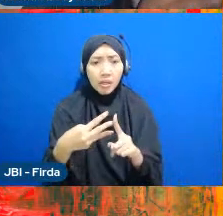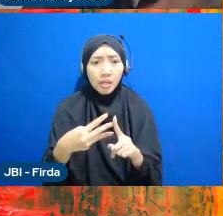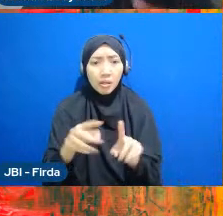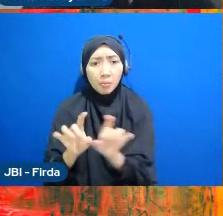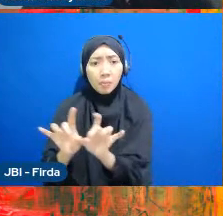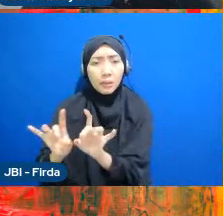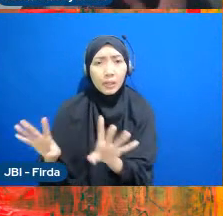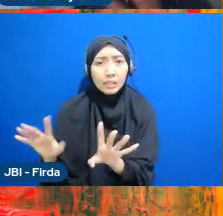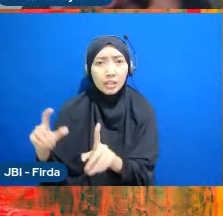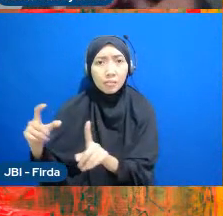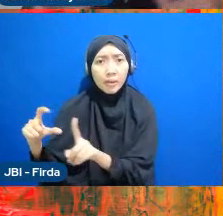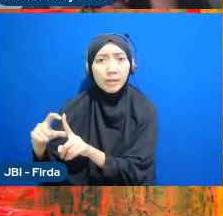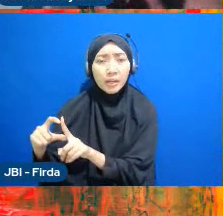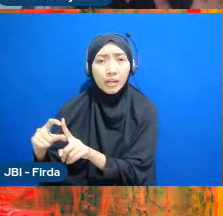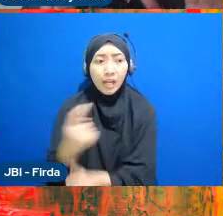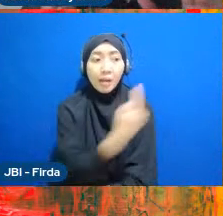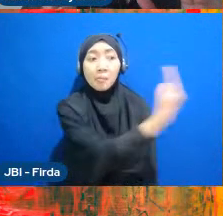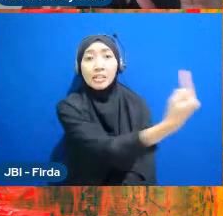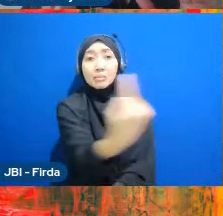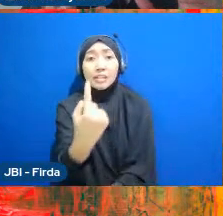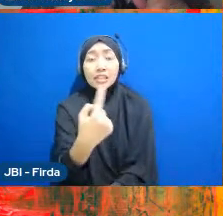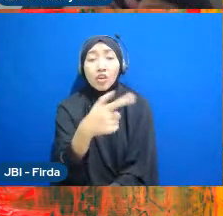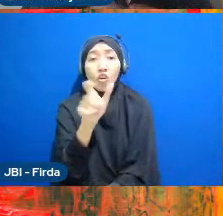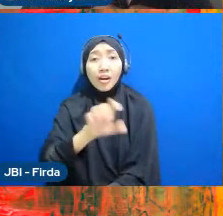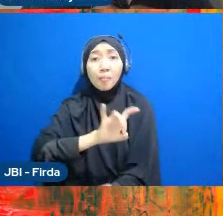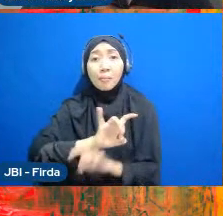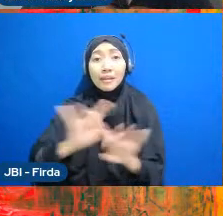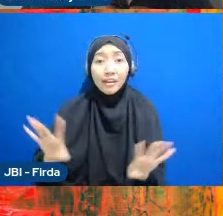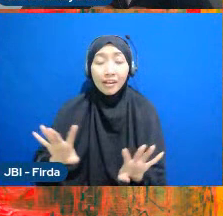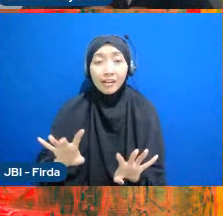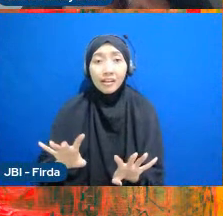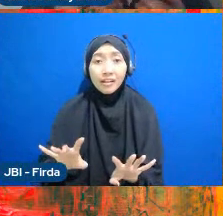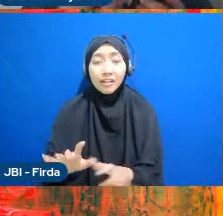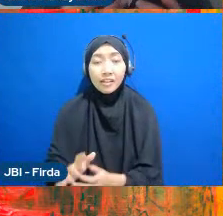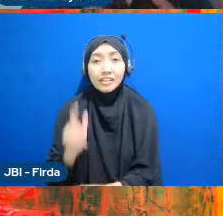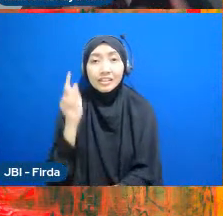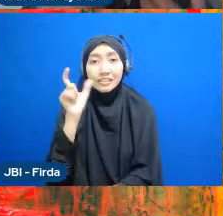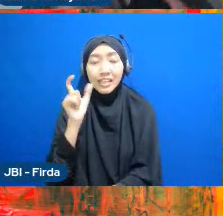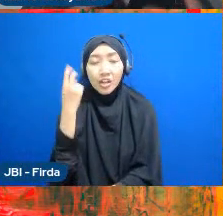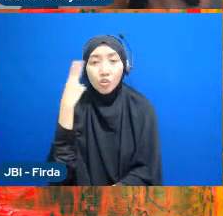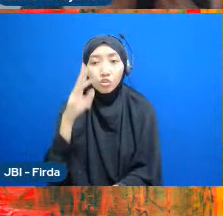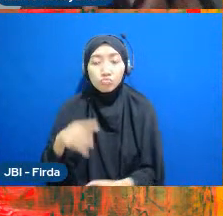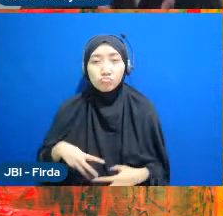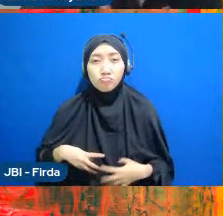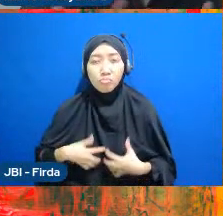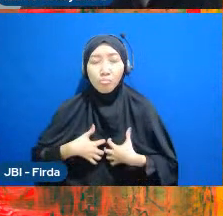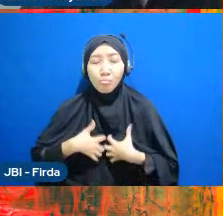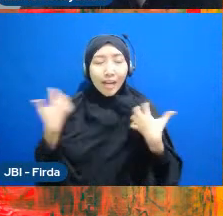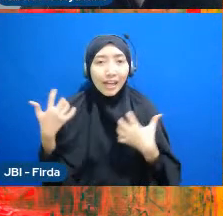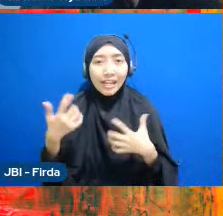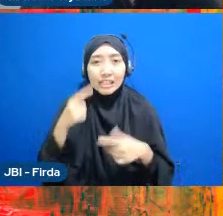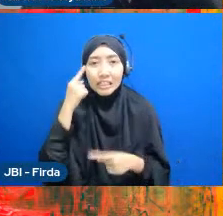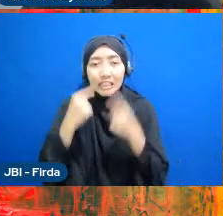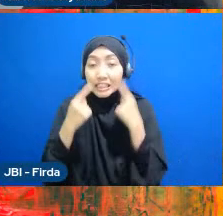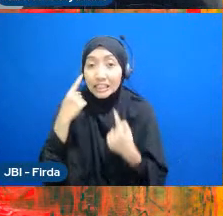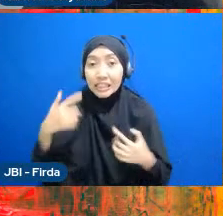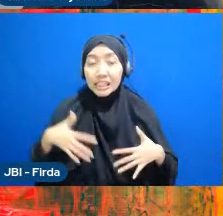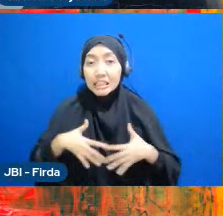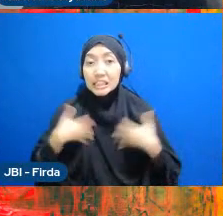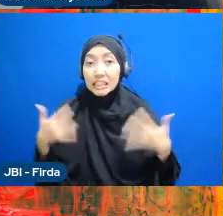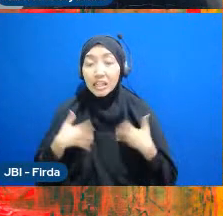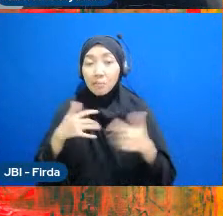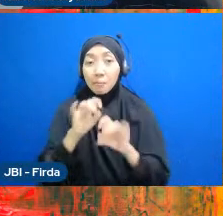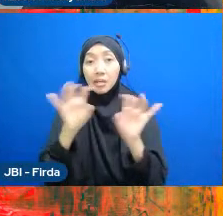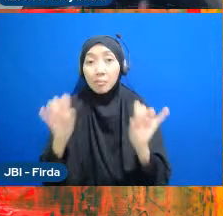D. Masing-masing orang tuh beda-beda. Apa namanya, cara marahnya, cara sedihnya, cara senangnya, dan lain-lainnya.